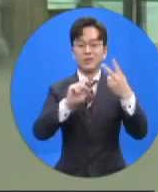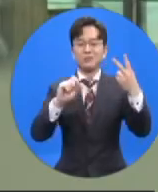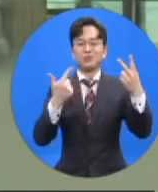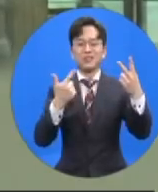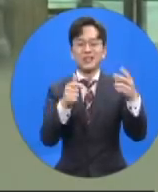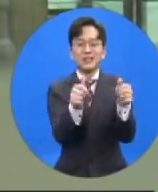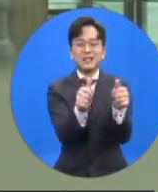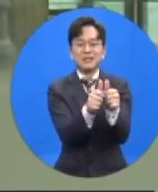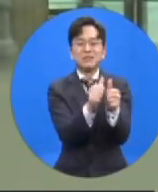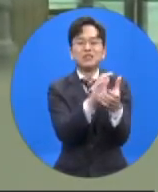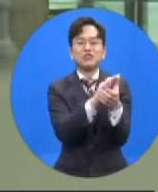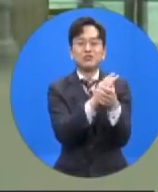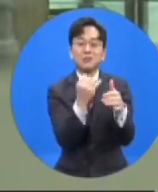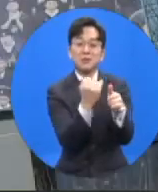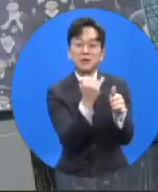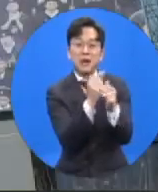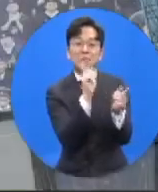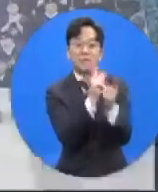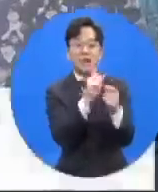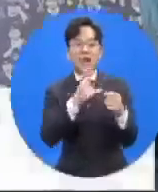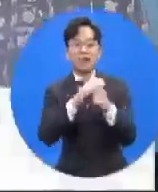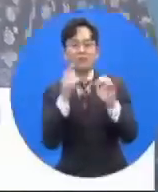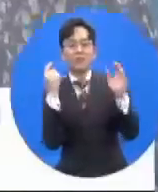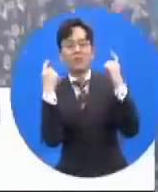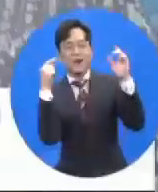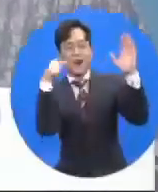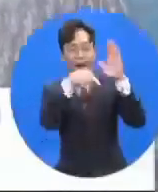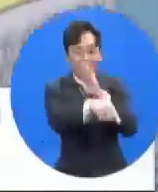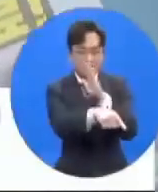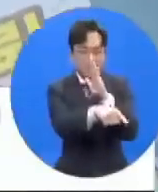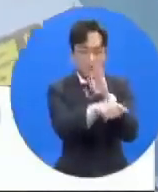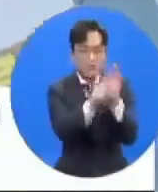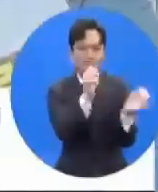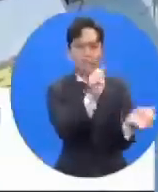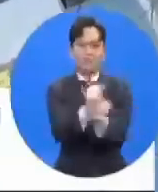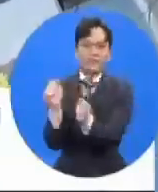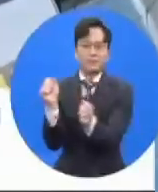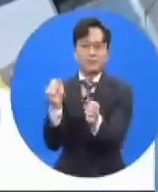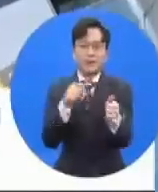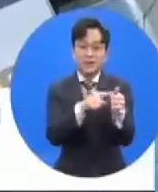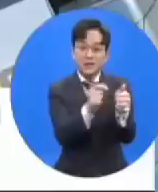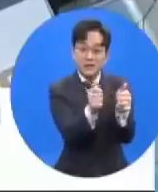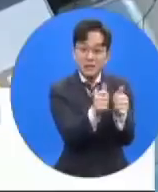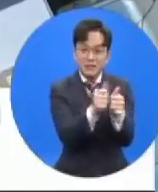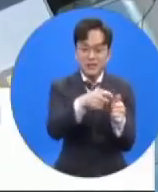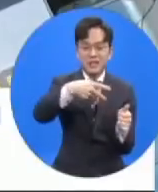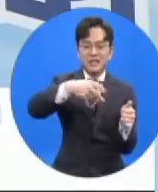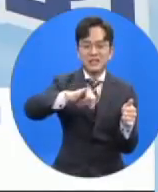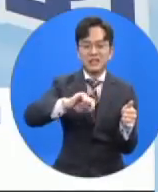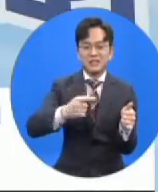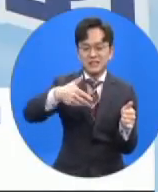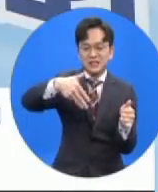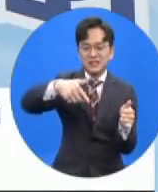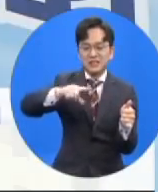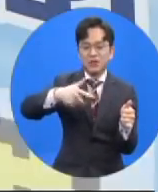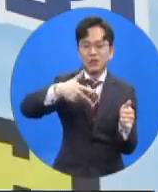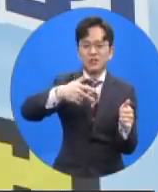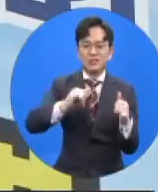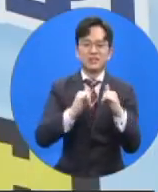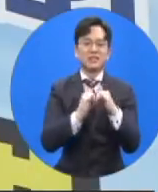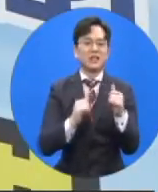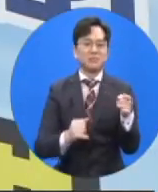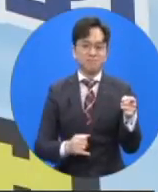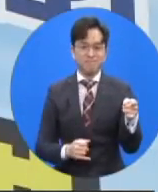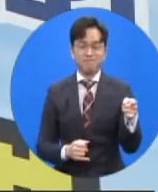뒤 확진 판정을 받았습니다. 확진자의 남자친구는 신천지 대구교회 교인으로 알려졌습니다.